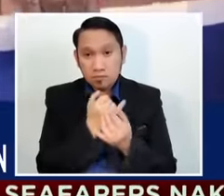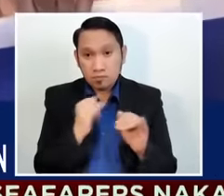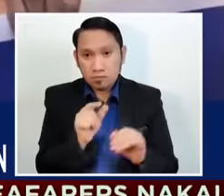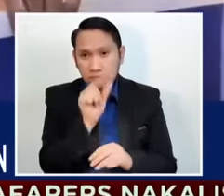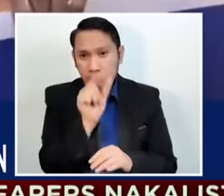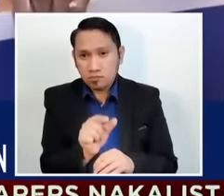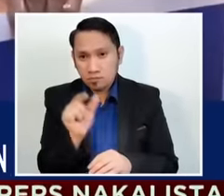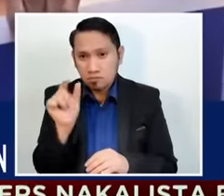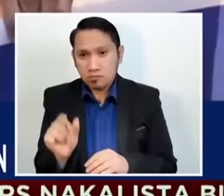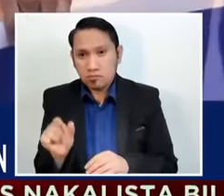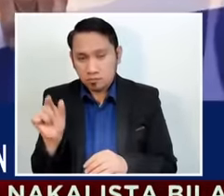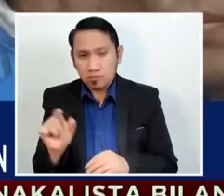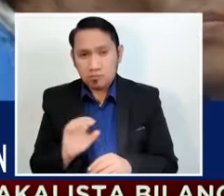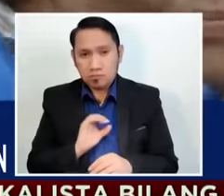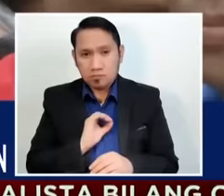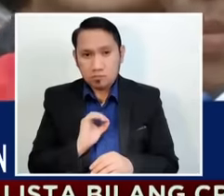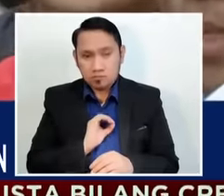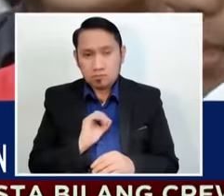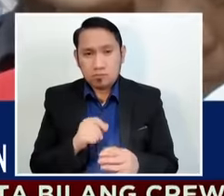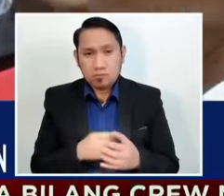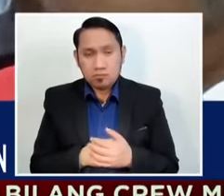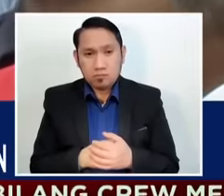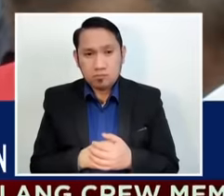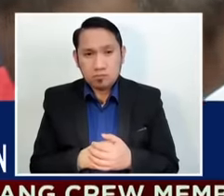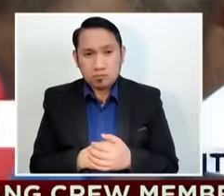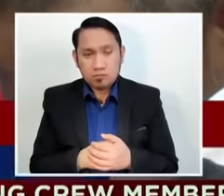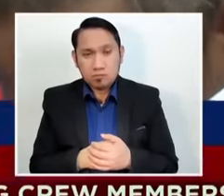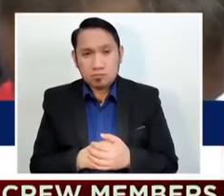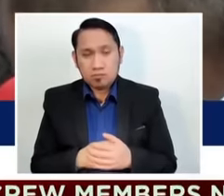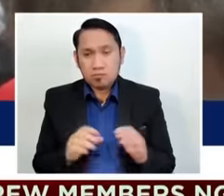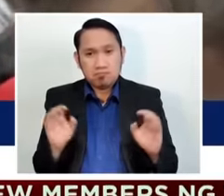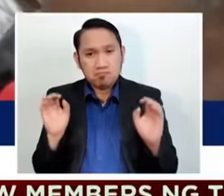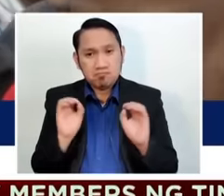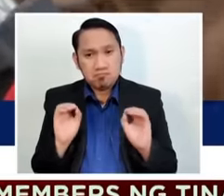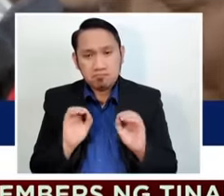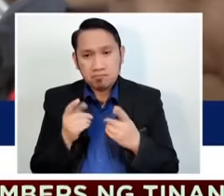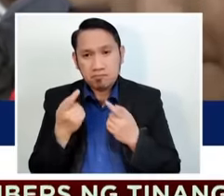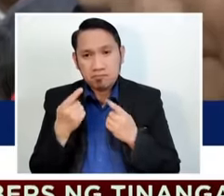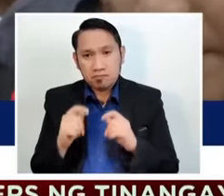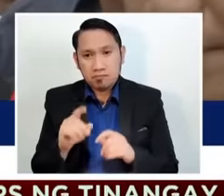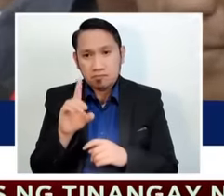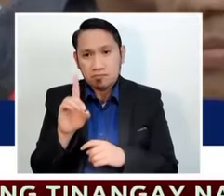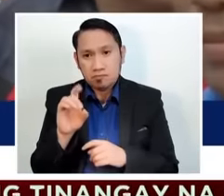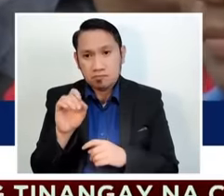pag-aari ng ating public transport? Wala na kaming tiwala sa DOTR at